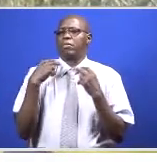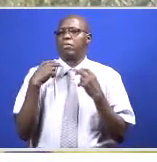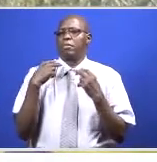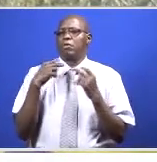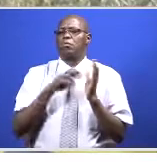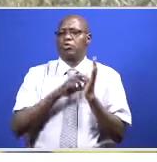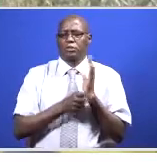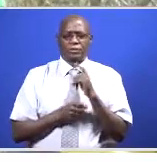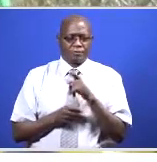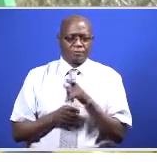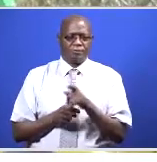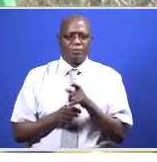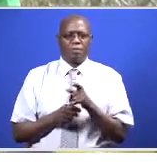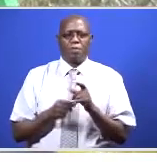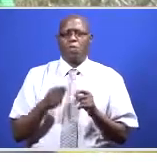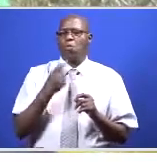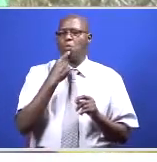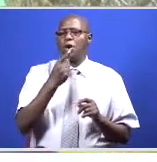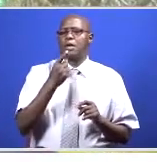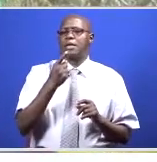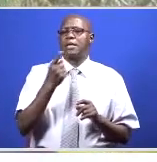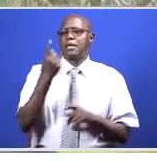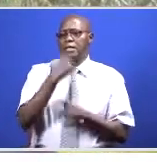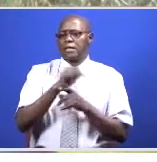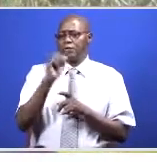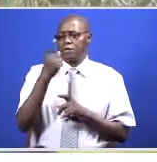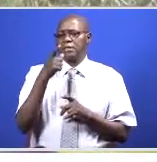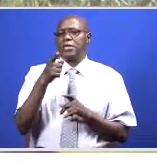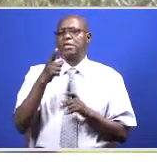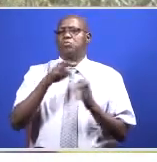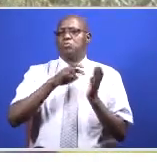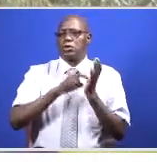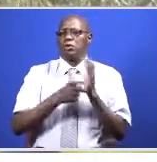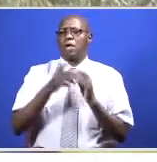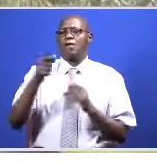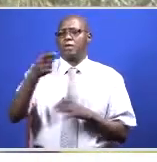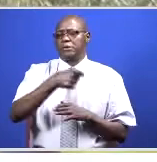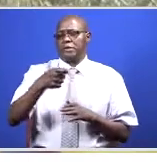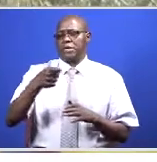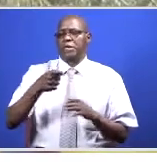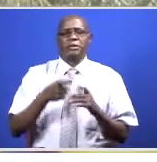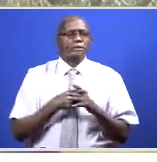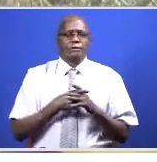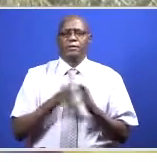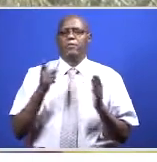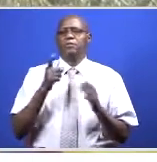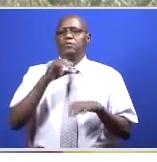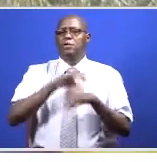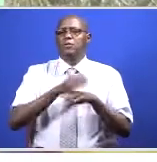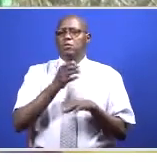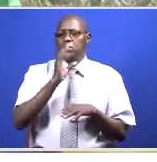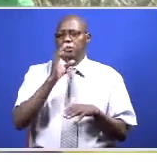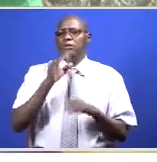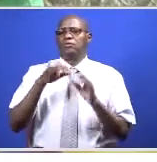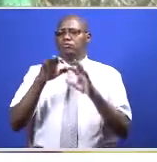mradi. 100 days ya kwanza hiyo mradi tutakuwa tumeweka sahihi ili ianze tupate maji ya irrigation